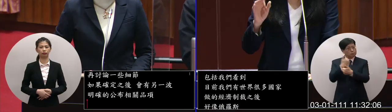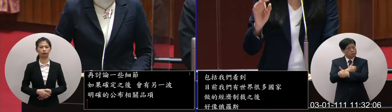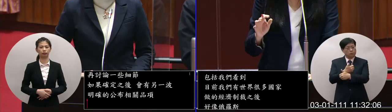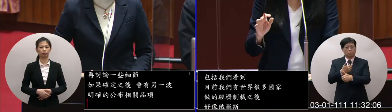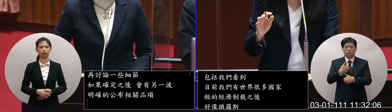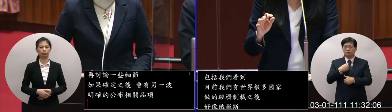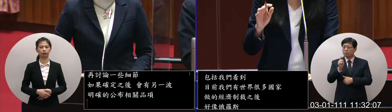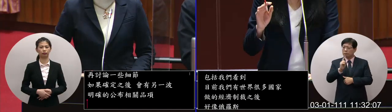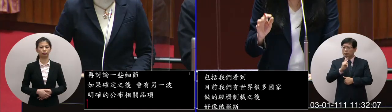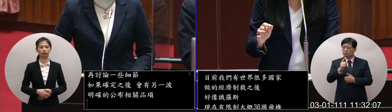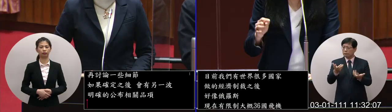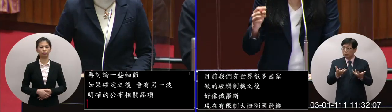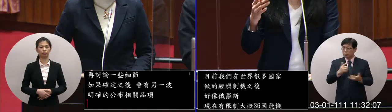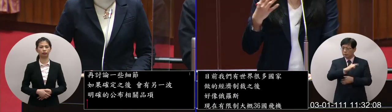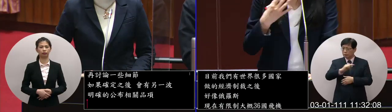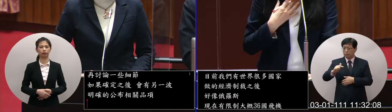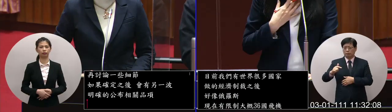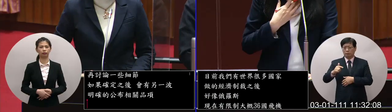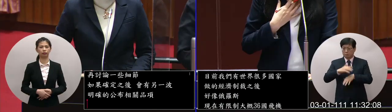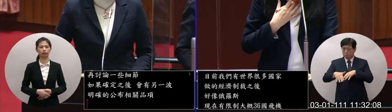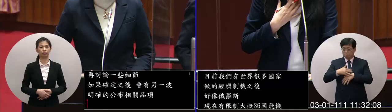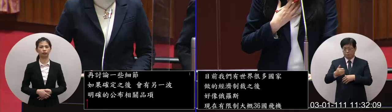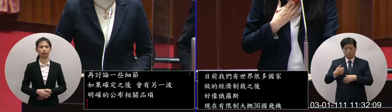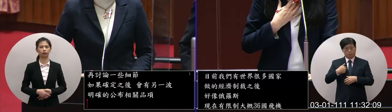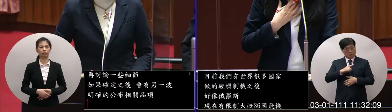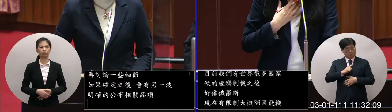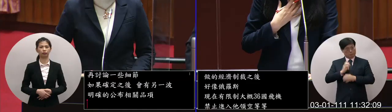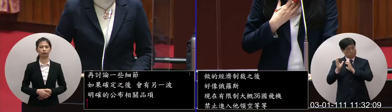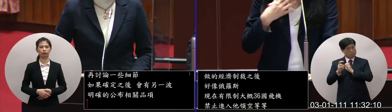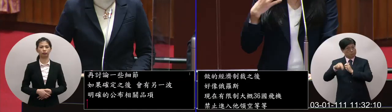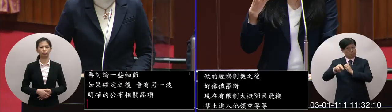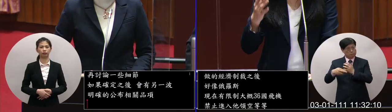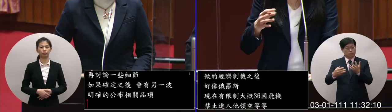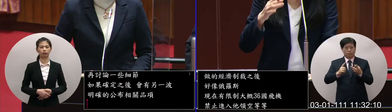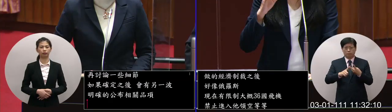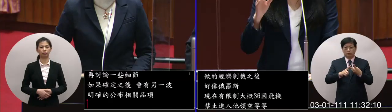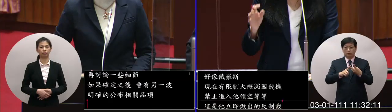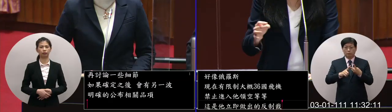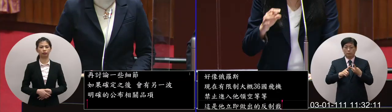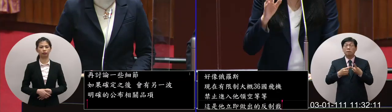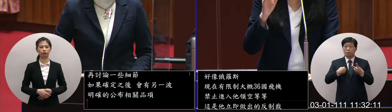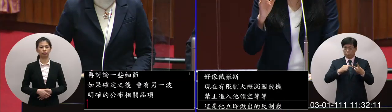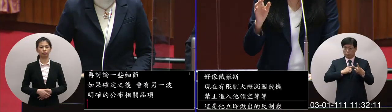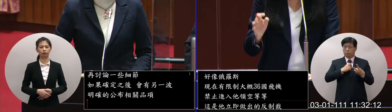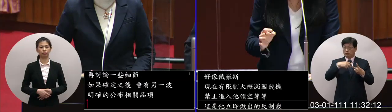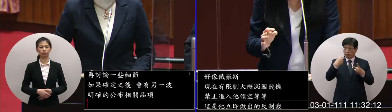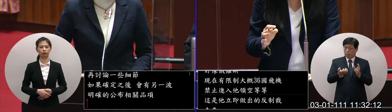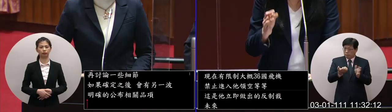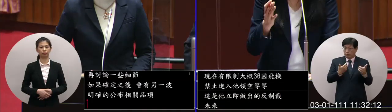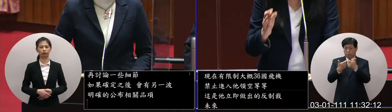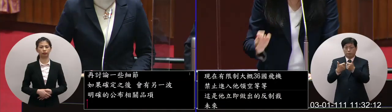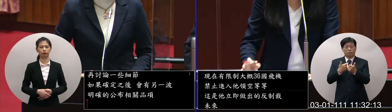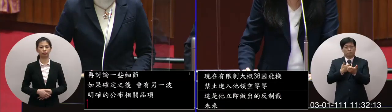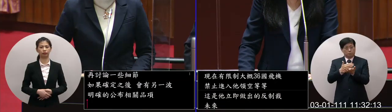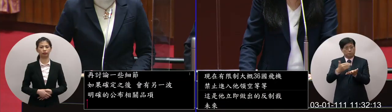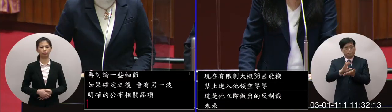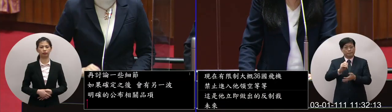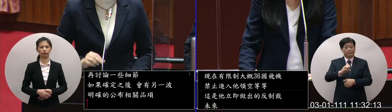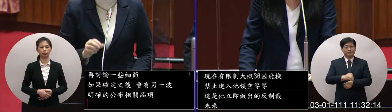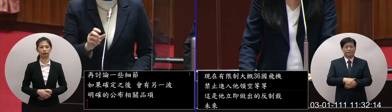到说哪些地方可能会不会是我们能够承担承受的，或者是我们要去做一些因应的，有